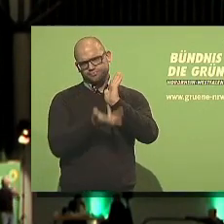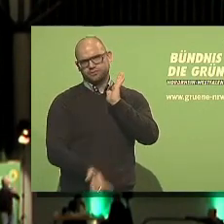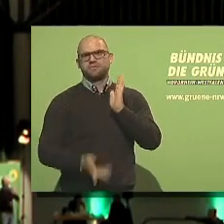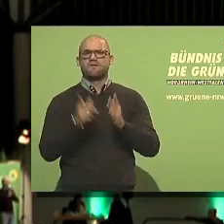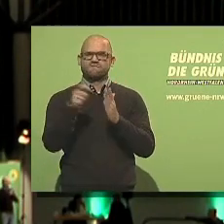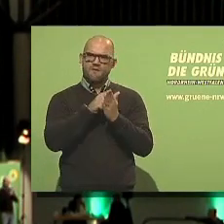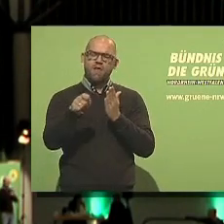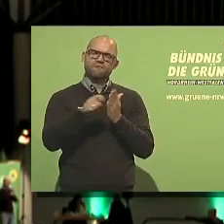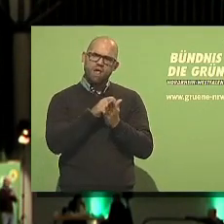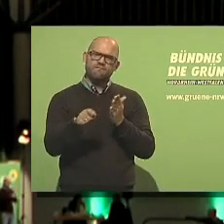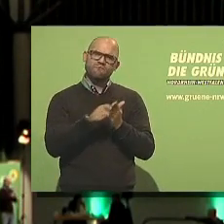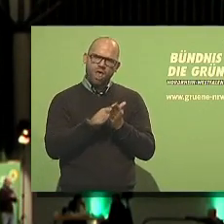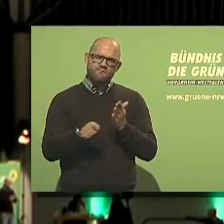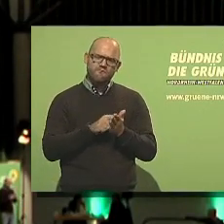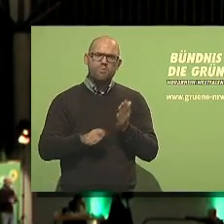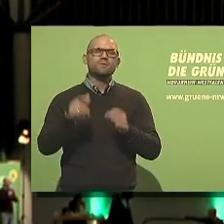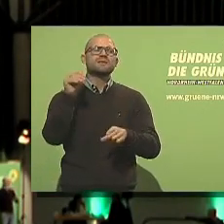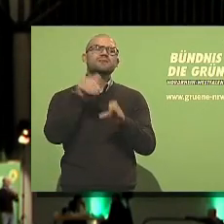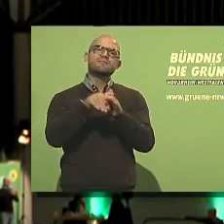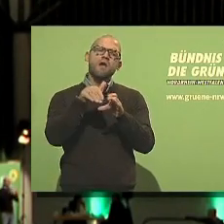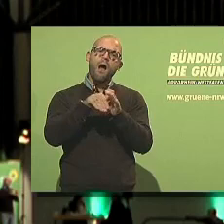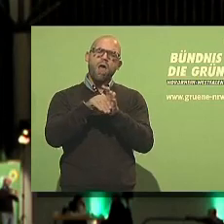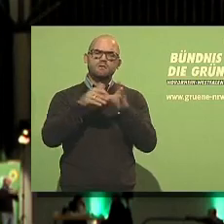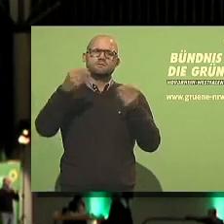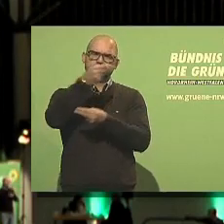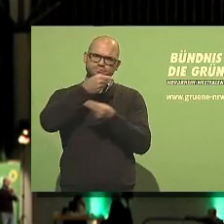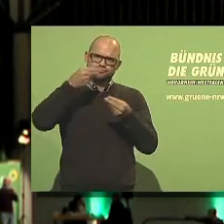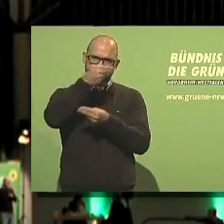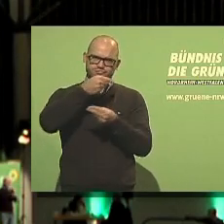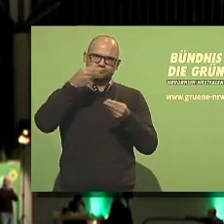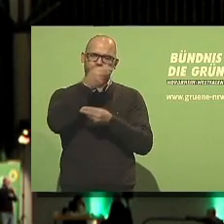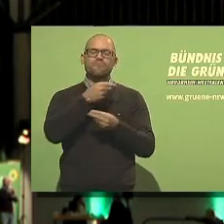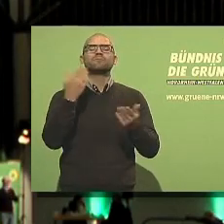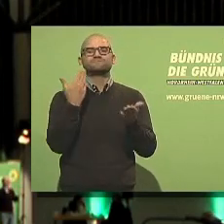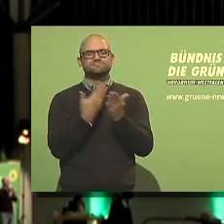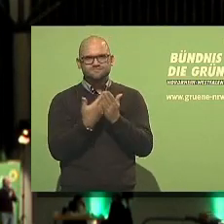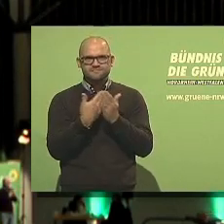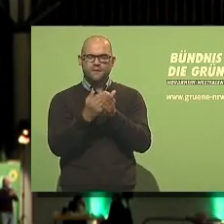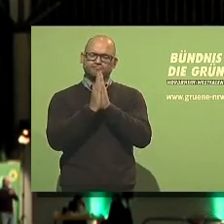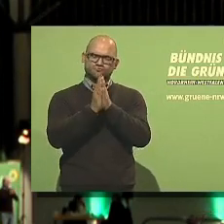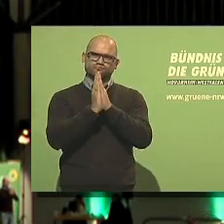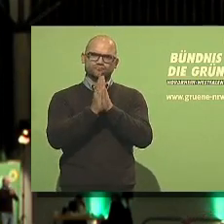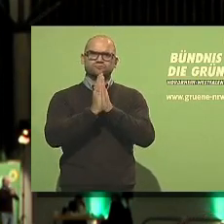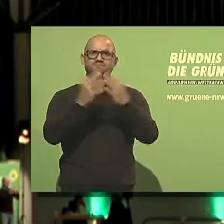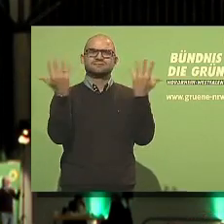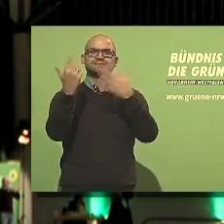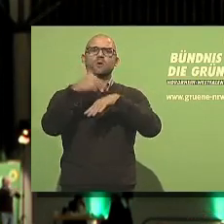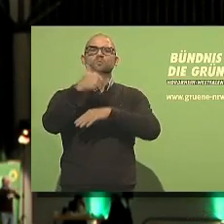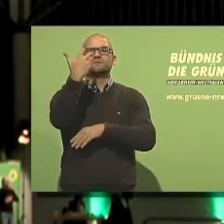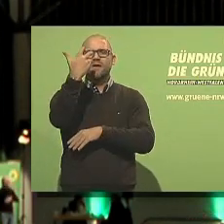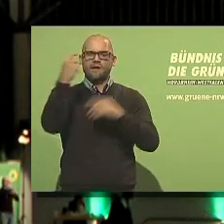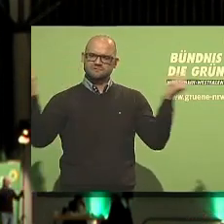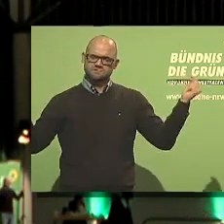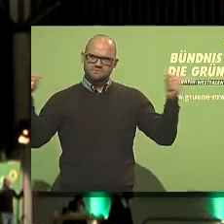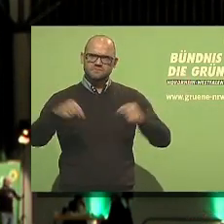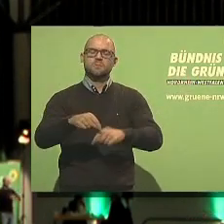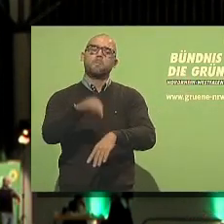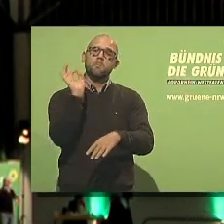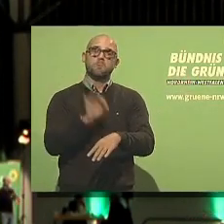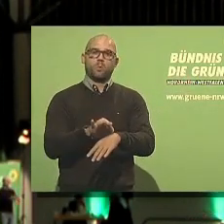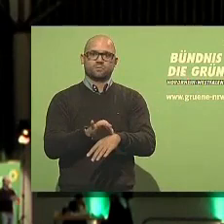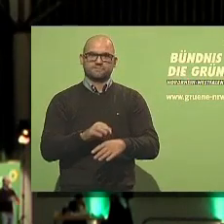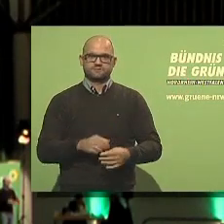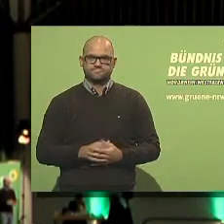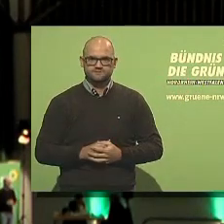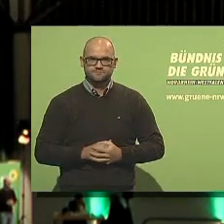Wahlgängen, aber auch inhaltliche Punkte, über die wir sprechen möchten. Deshalb bitte ich euch, pünktlich um 10.30 Uhr hier in der Halle zu sein. Und